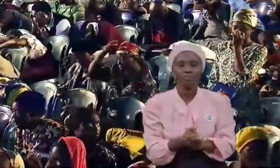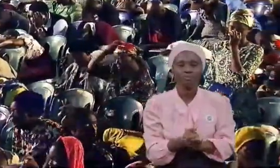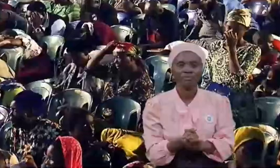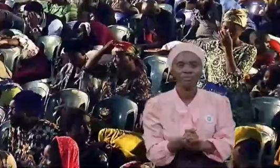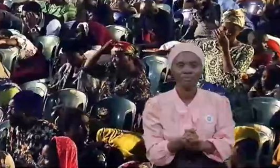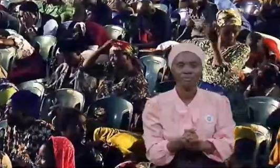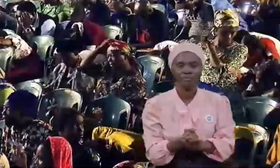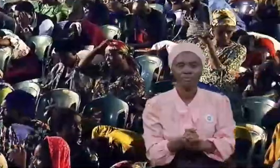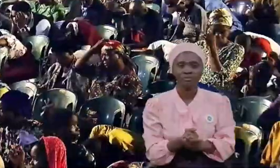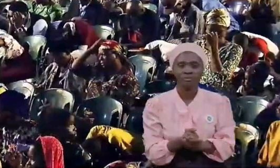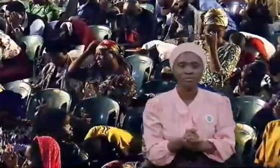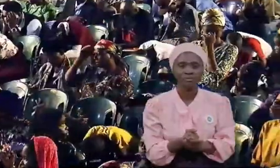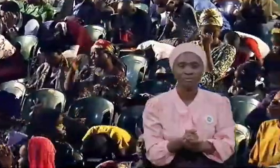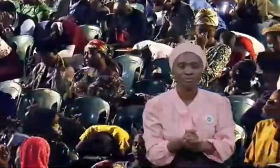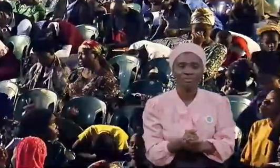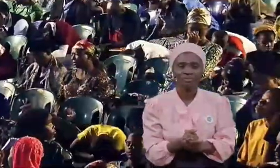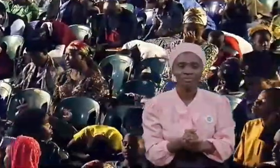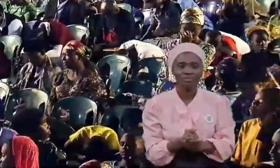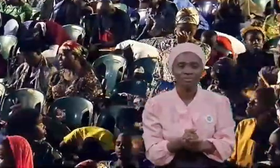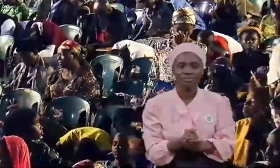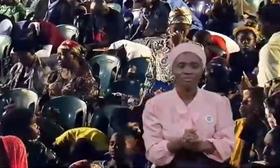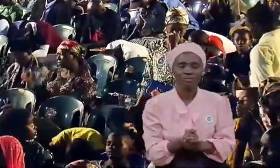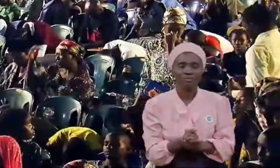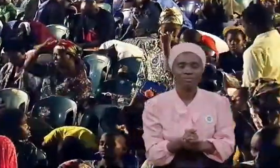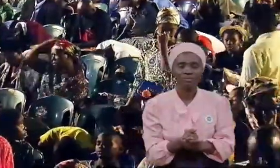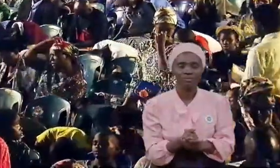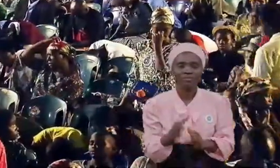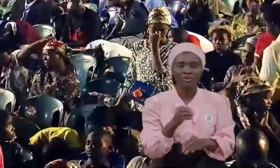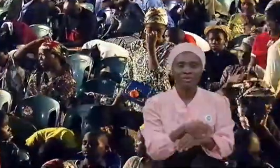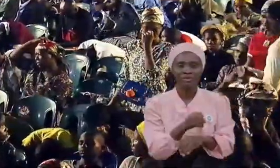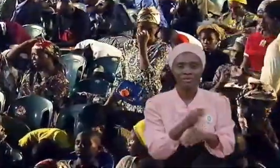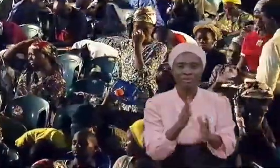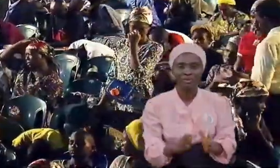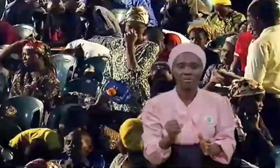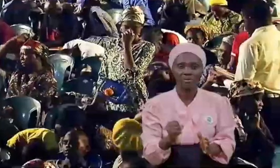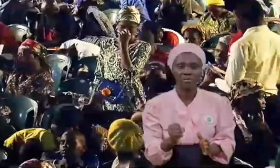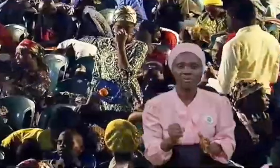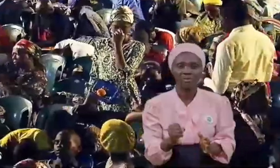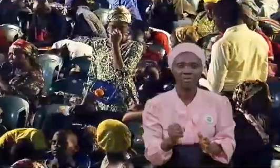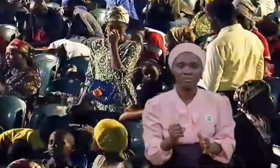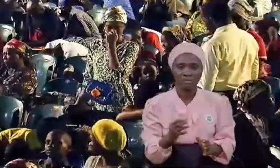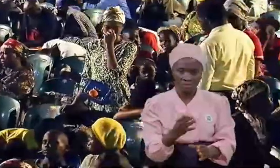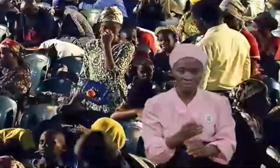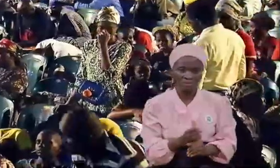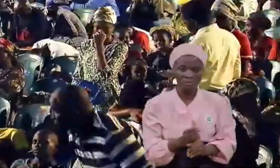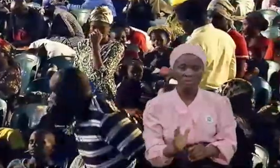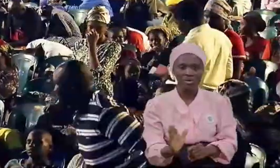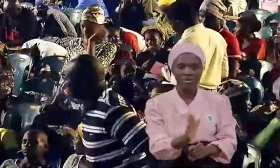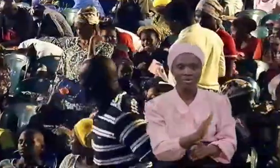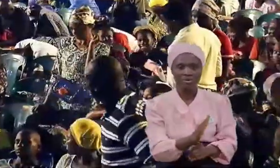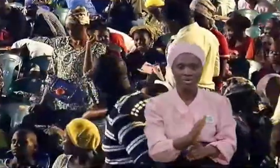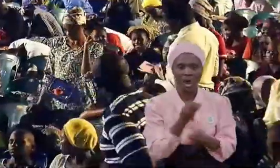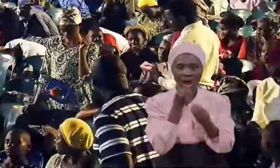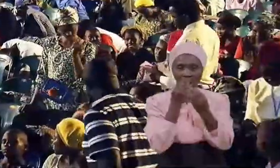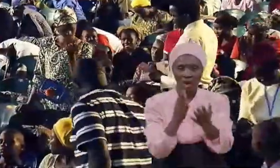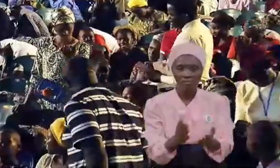êtes, nos surveillants sont là. Ils vont vous donner une fiche, un formulaire à remplir pour que vous puissiez